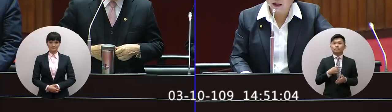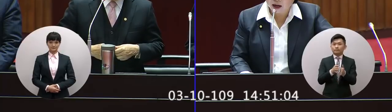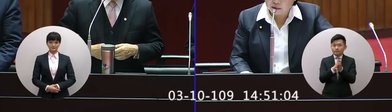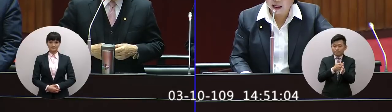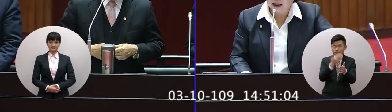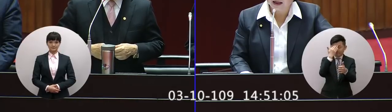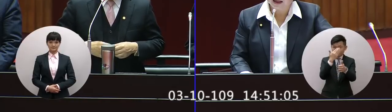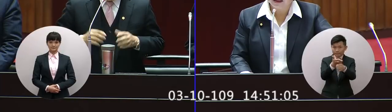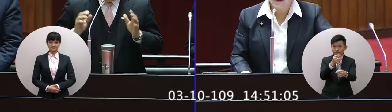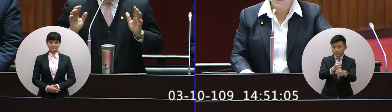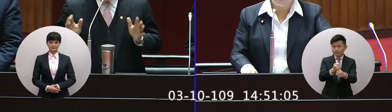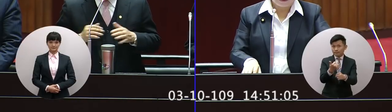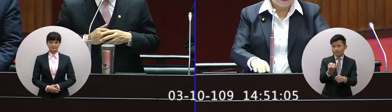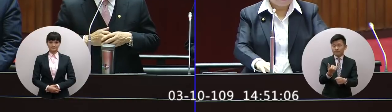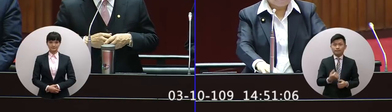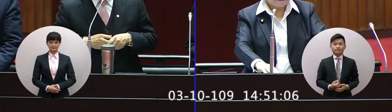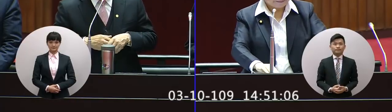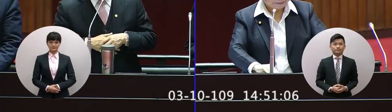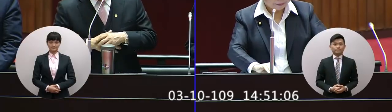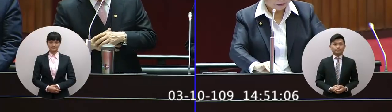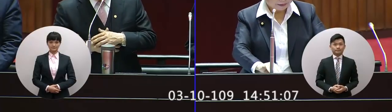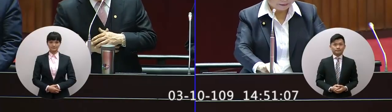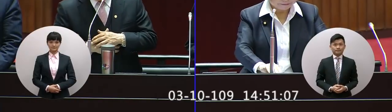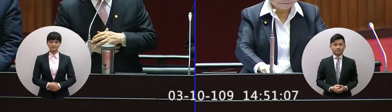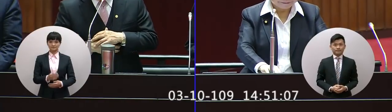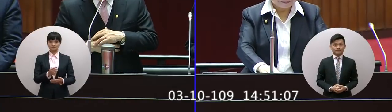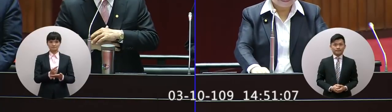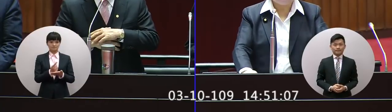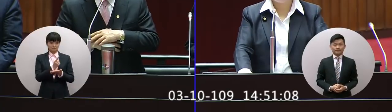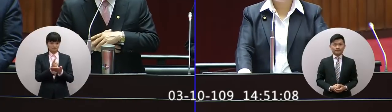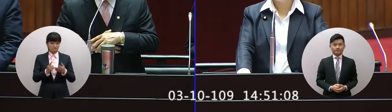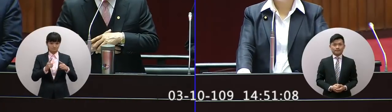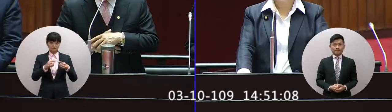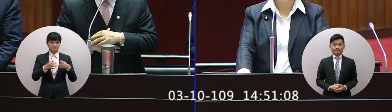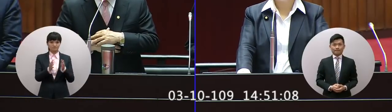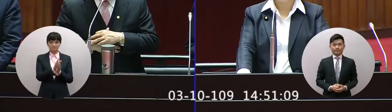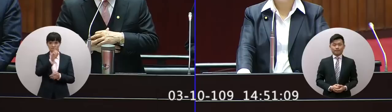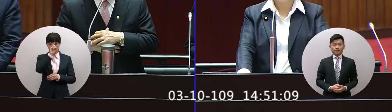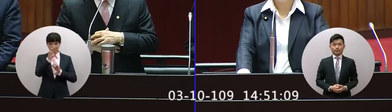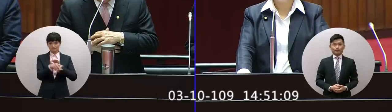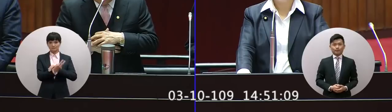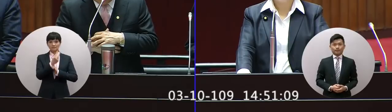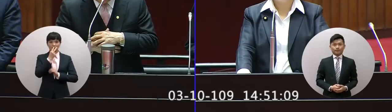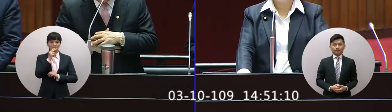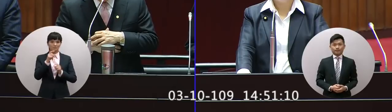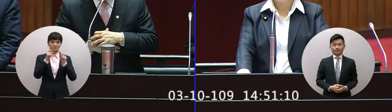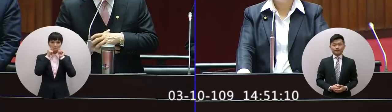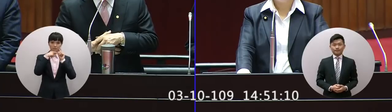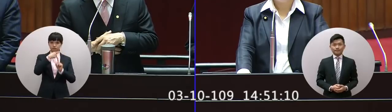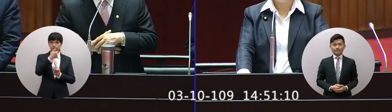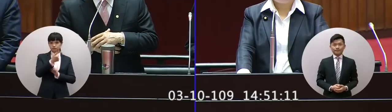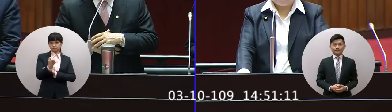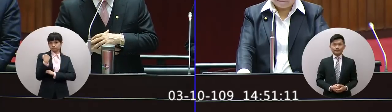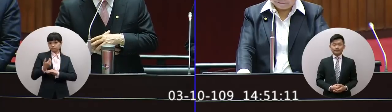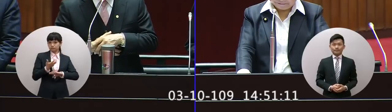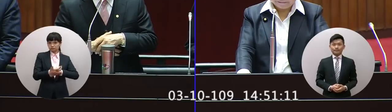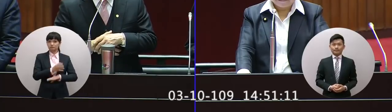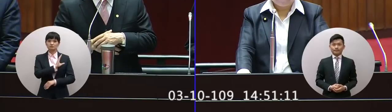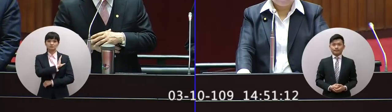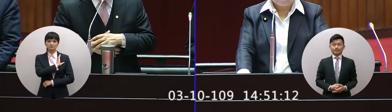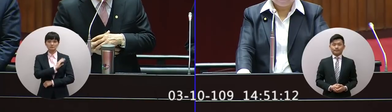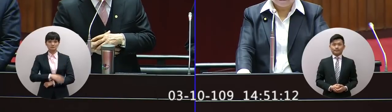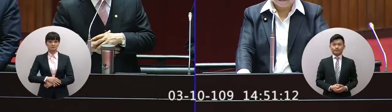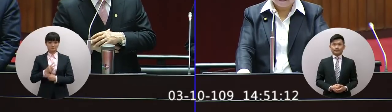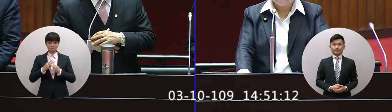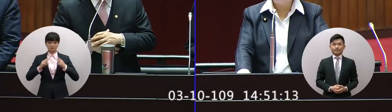托你做好吗？ 没有人会反对为空气品质好来努力，因此蔡政